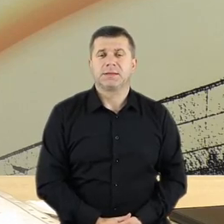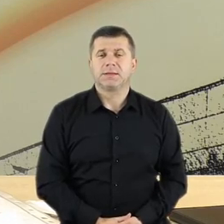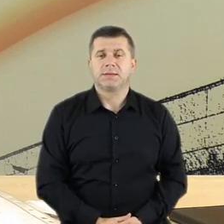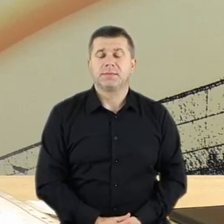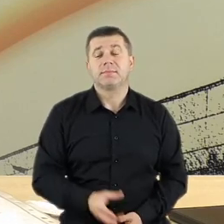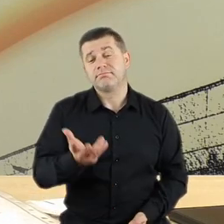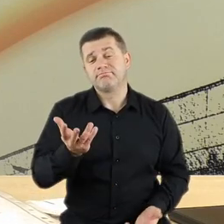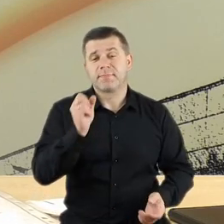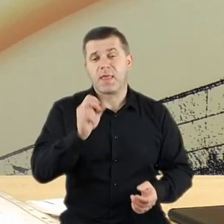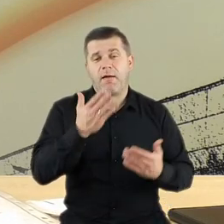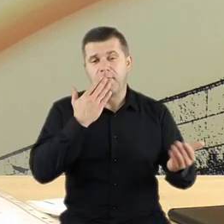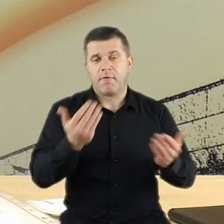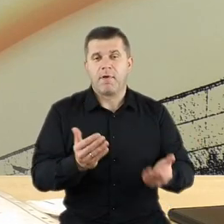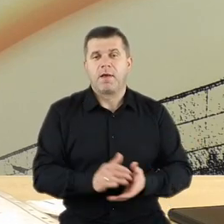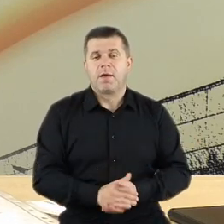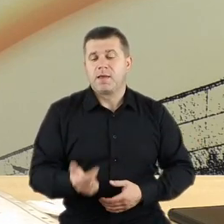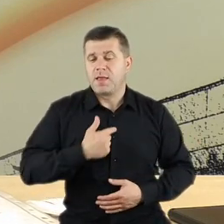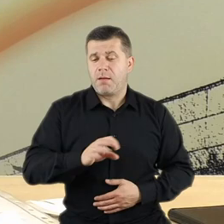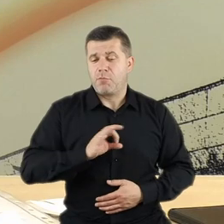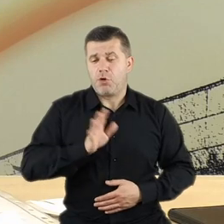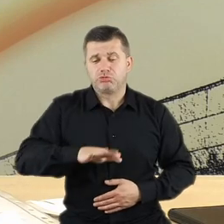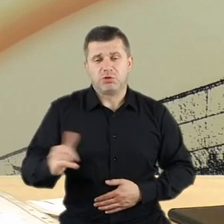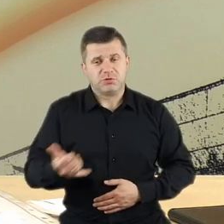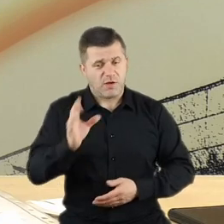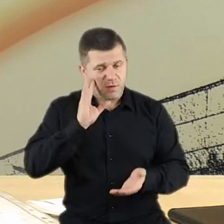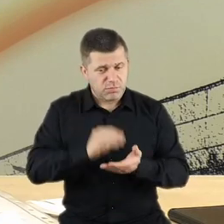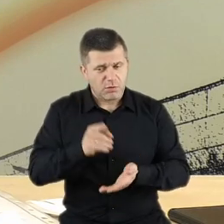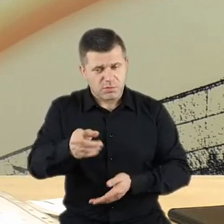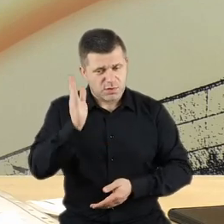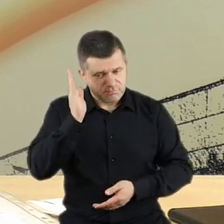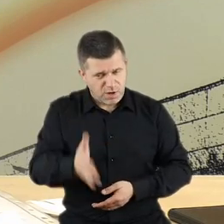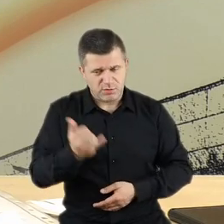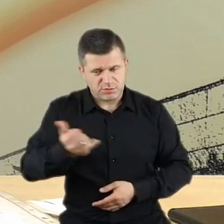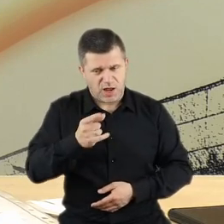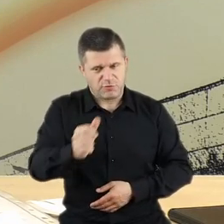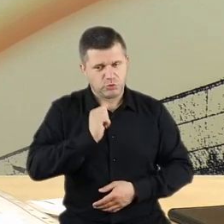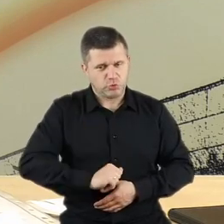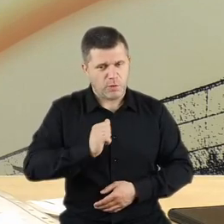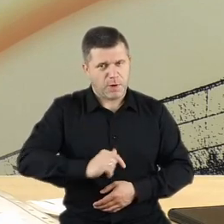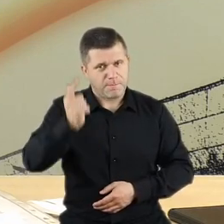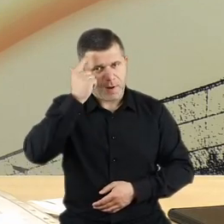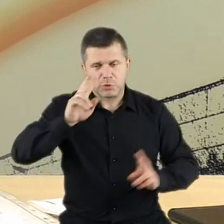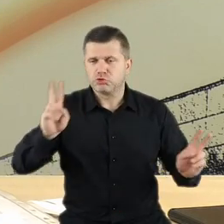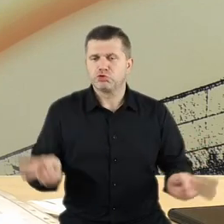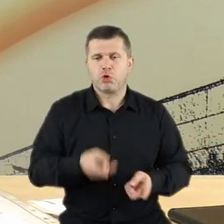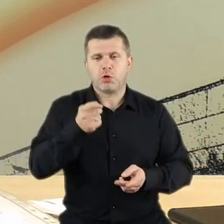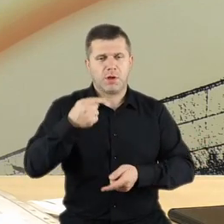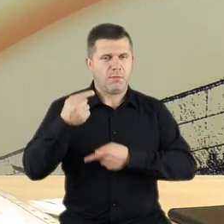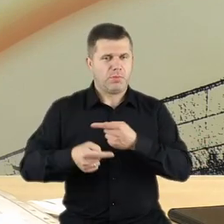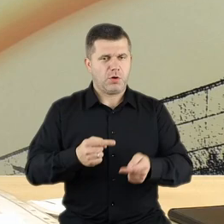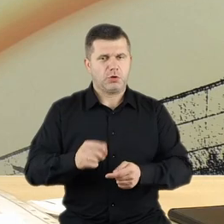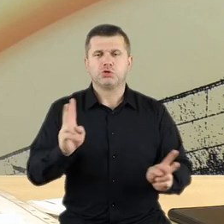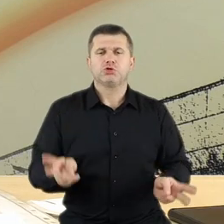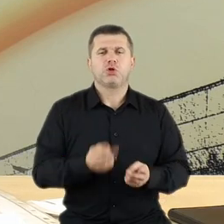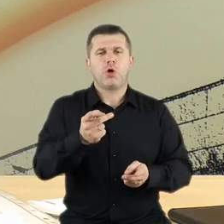jest A ja zawsze dzieciom moim powtarzam że Bądź zawsze bądź sobą Pamiętaj Skąd się dorosły tak jak powiedziałem